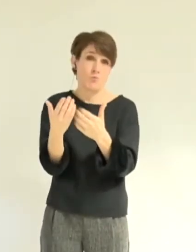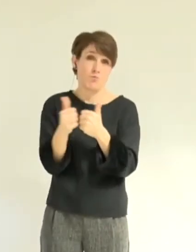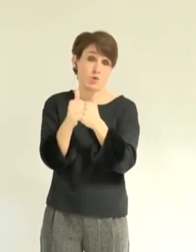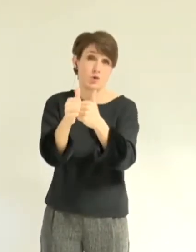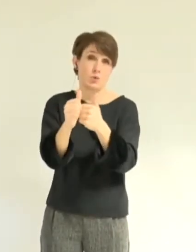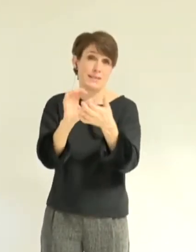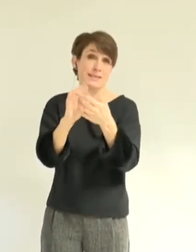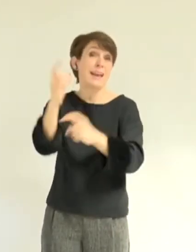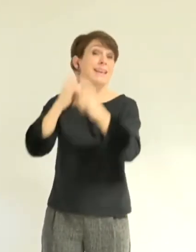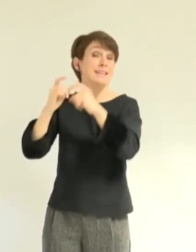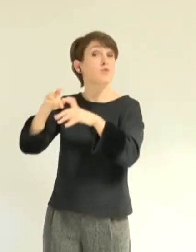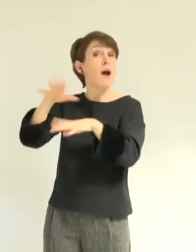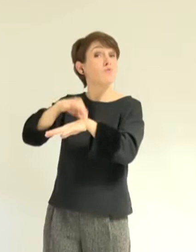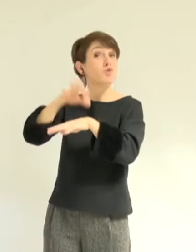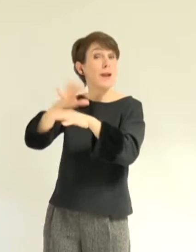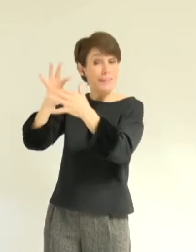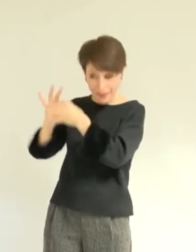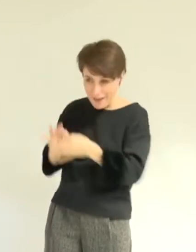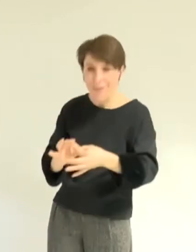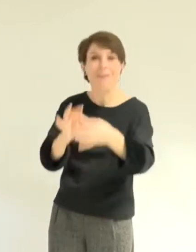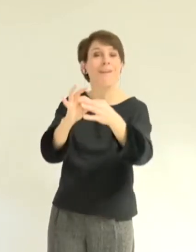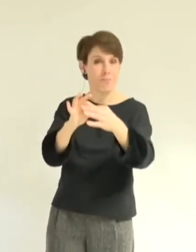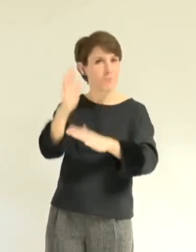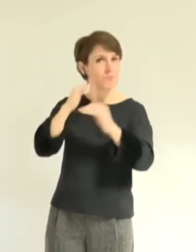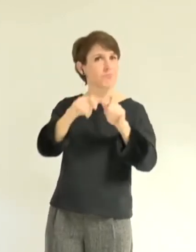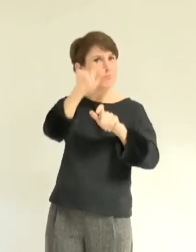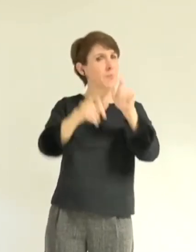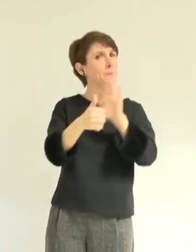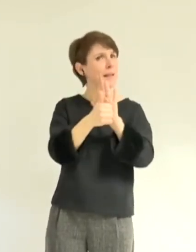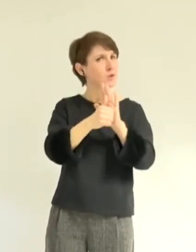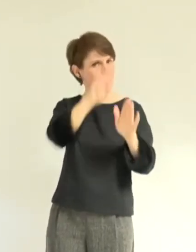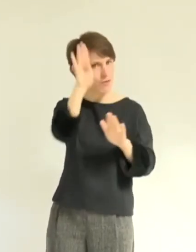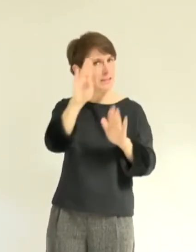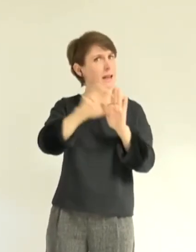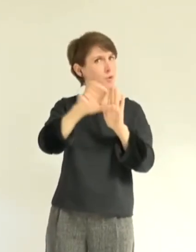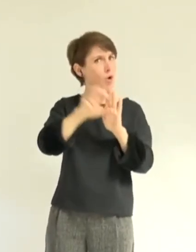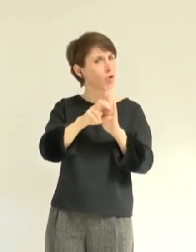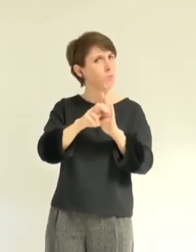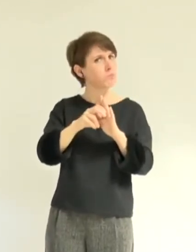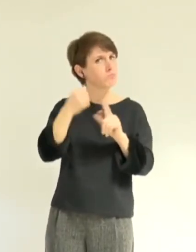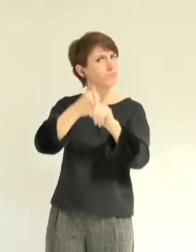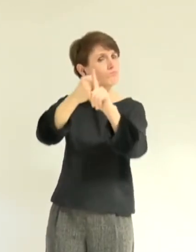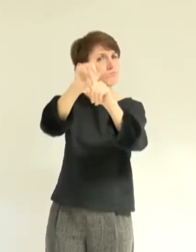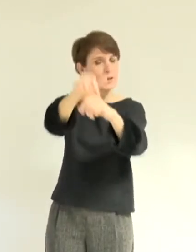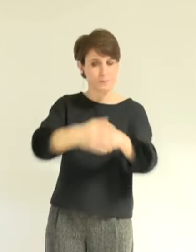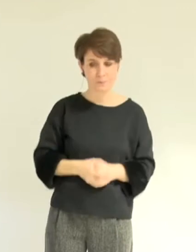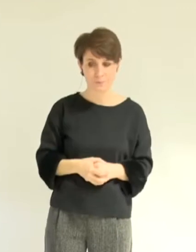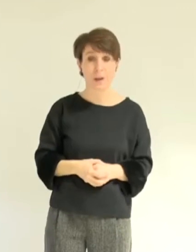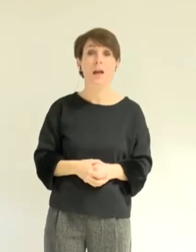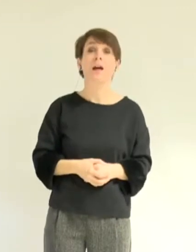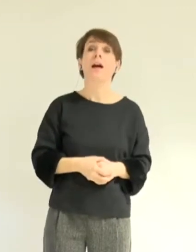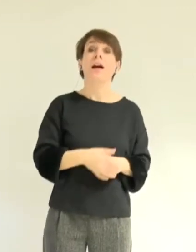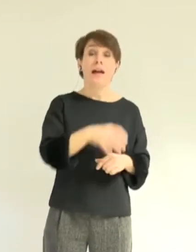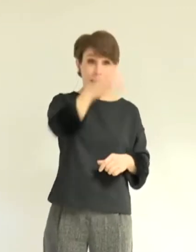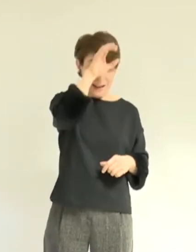dans laquelle des personnalités grenobloises ont joué des rôles essentiels. Nous avons perdu la clinique des Cèdres